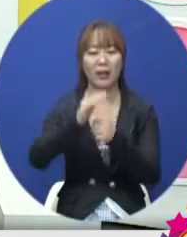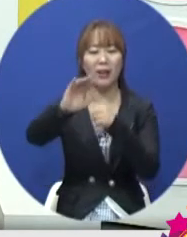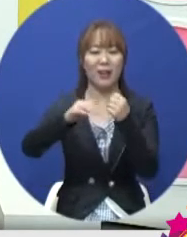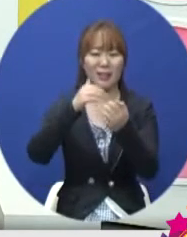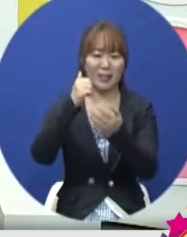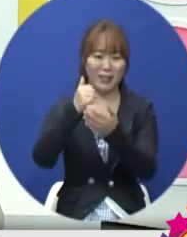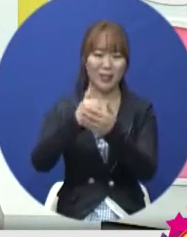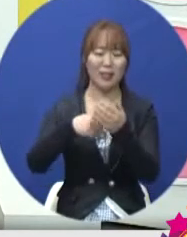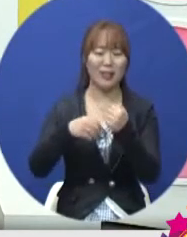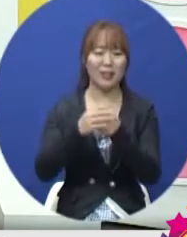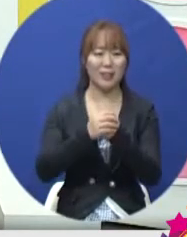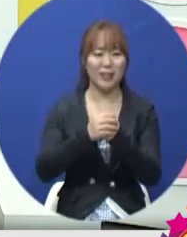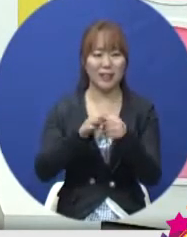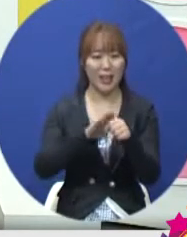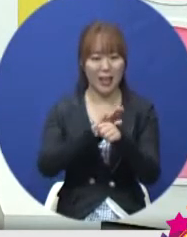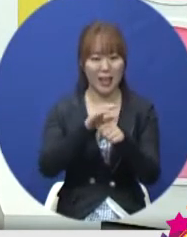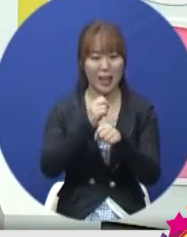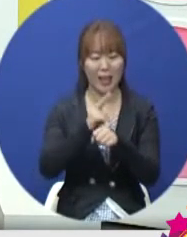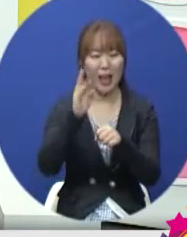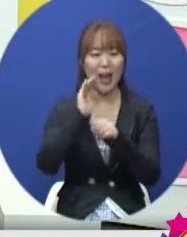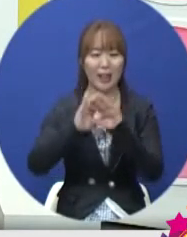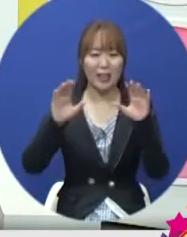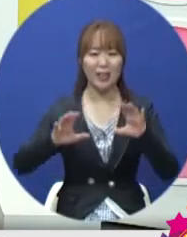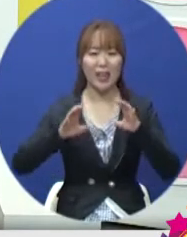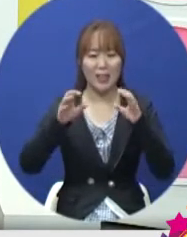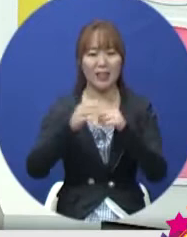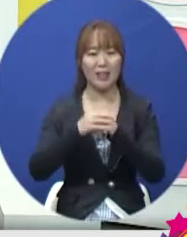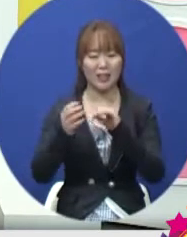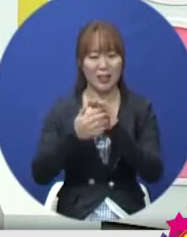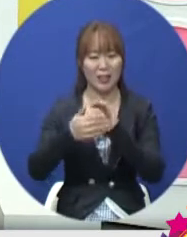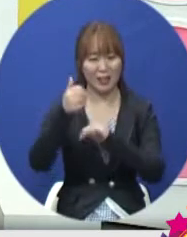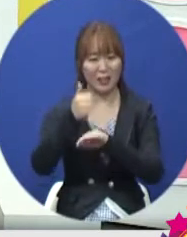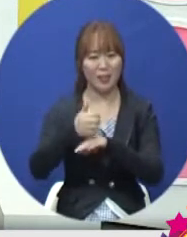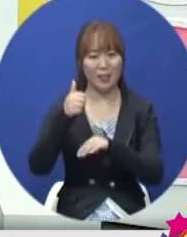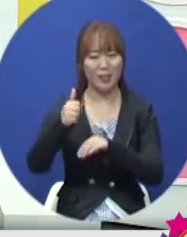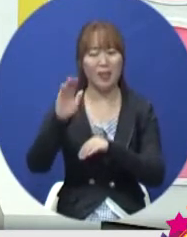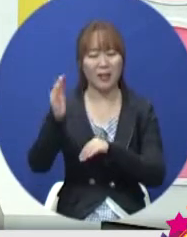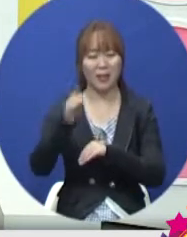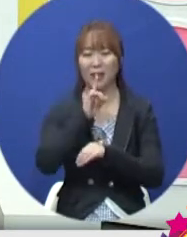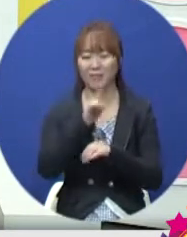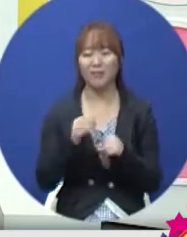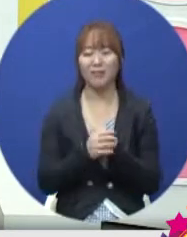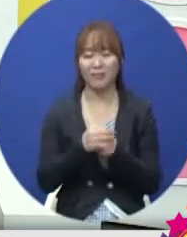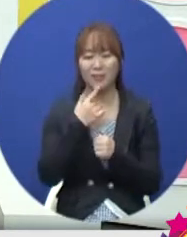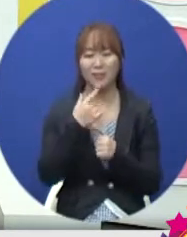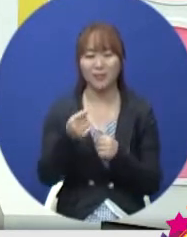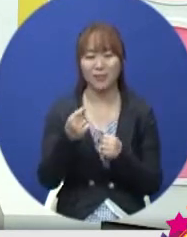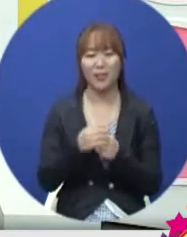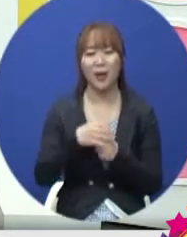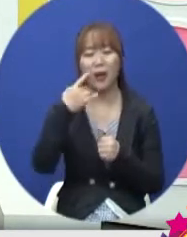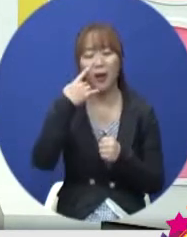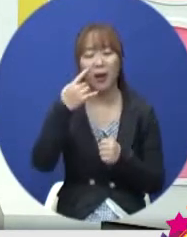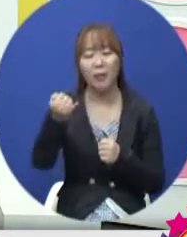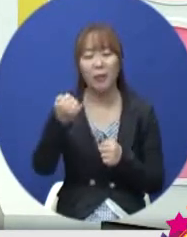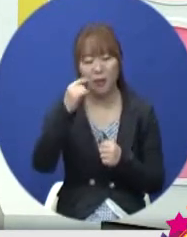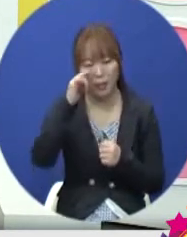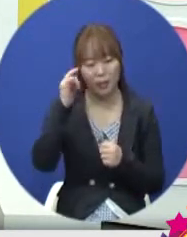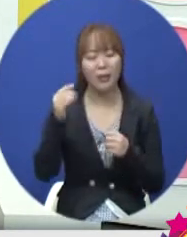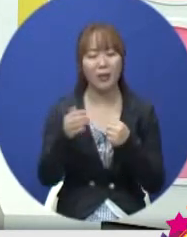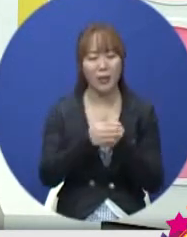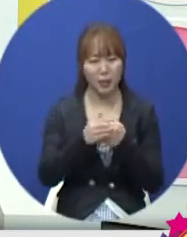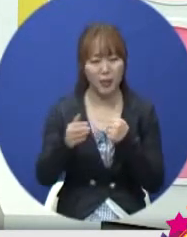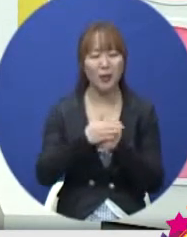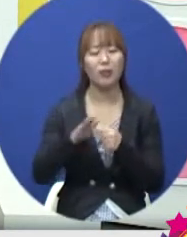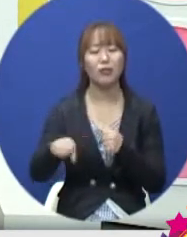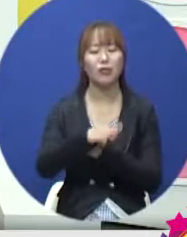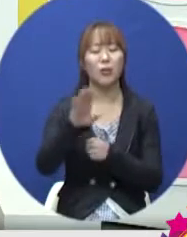사랑해야 우리가 하늘나라에 가서 웃음이고 넘버원이래요. 네. 그럼요. 자, 예. 어머니. 네, 그래서